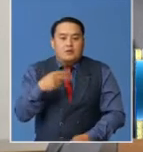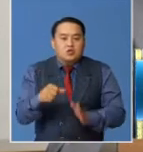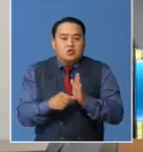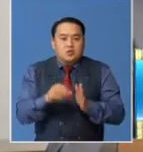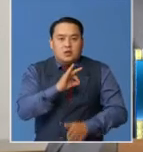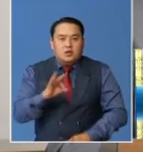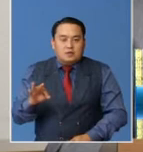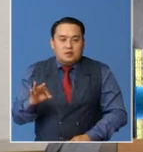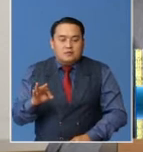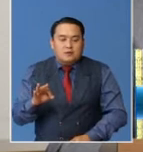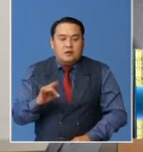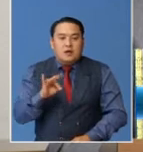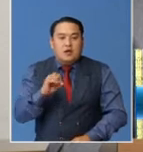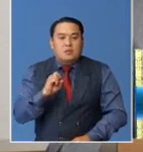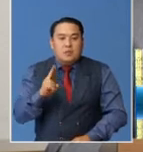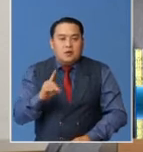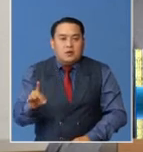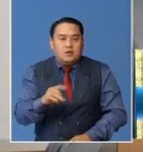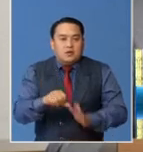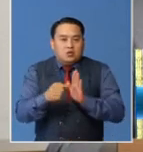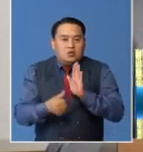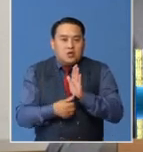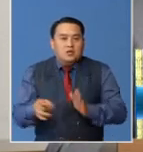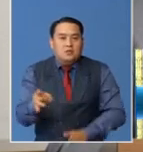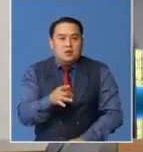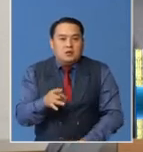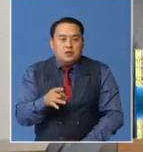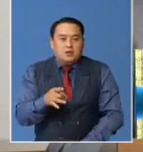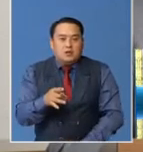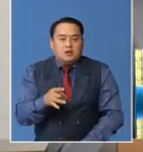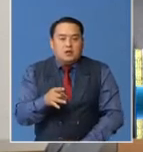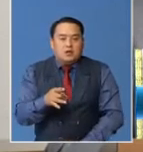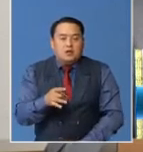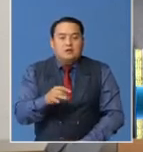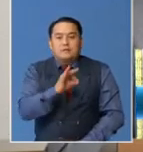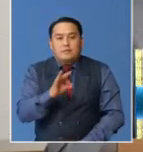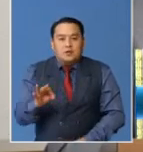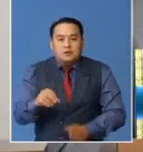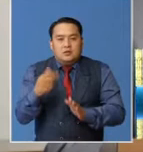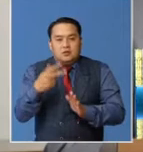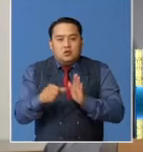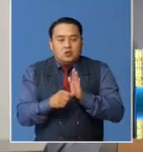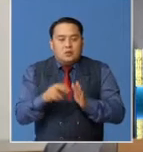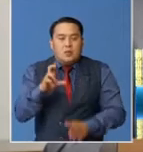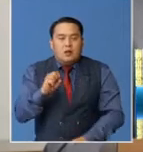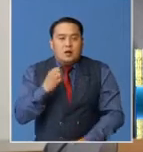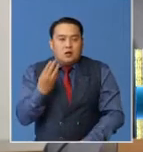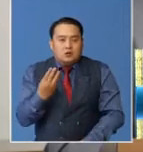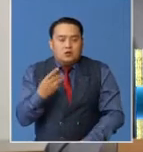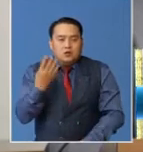26%, в Раймбекском районе 16%, в Талгарском районе 36%, в Балхашском